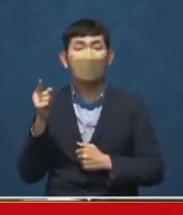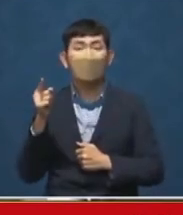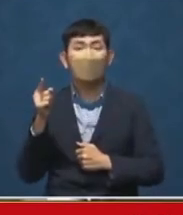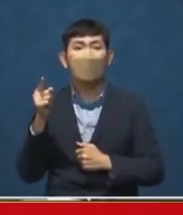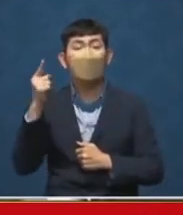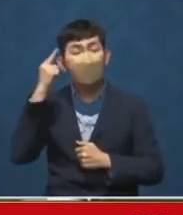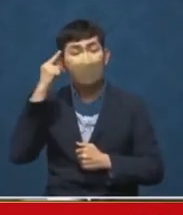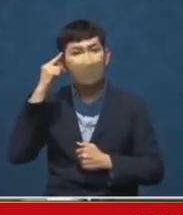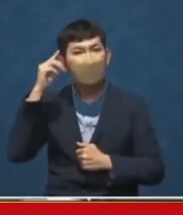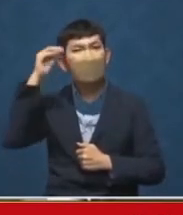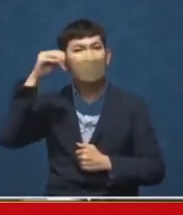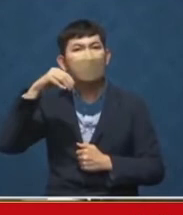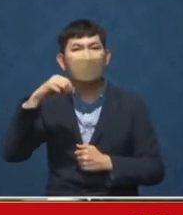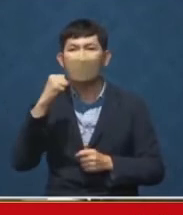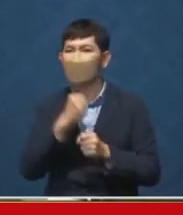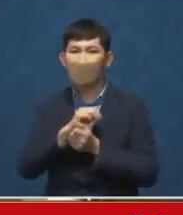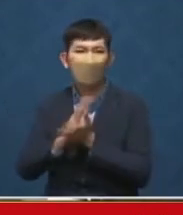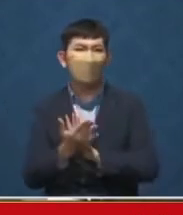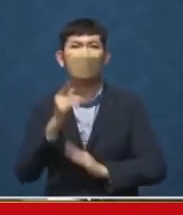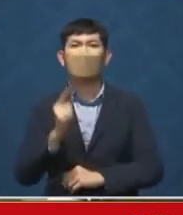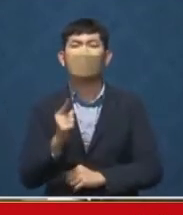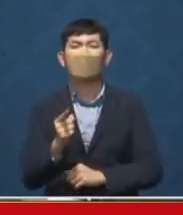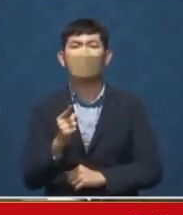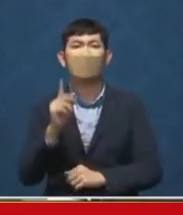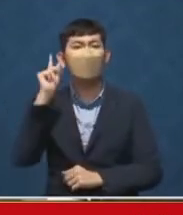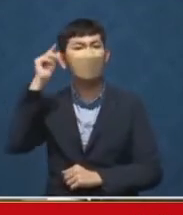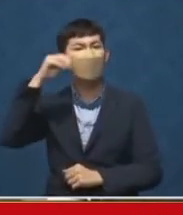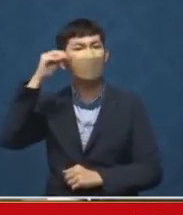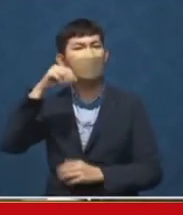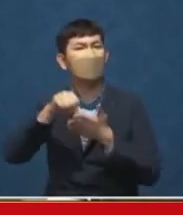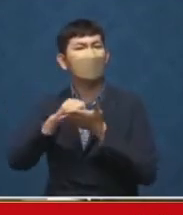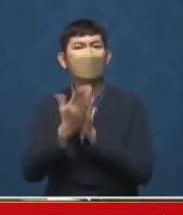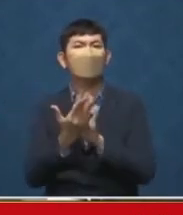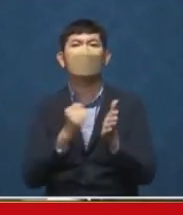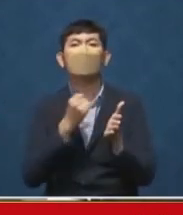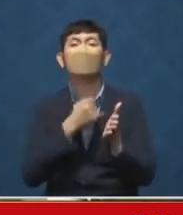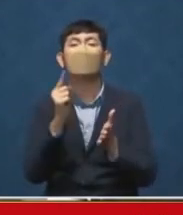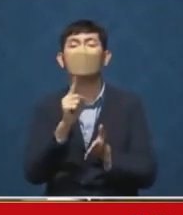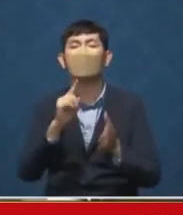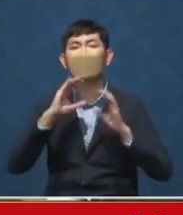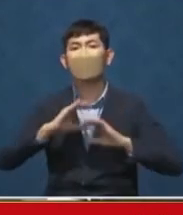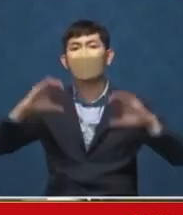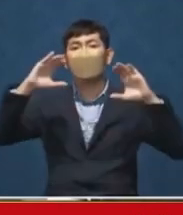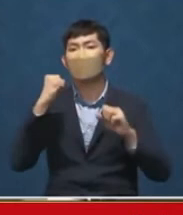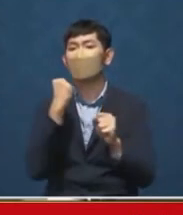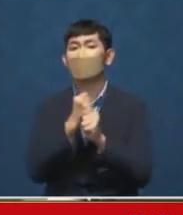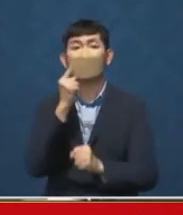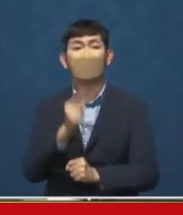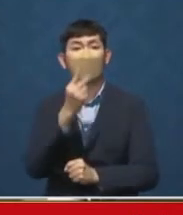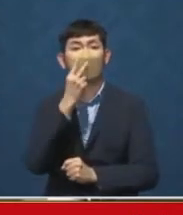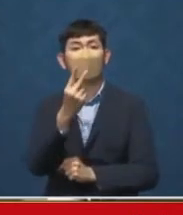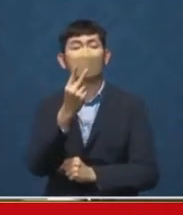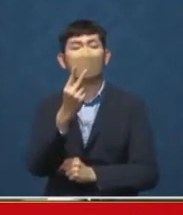ว่าบิดเบือนก็ไปทำความจริงเถอะครับข่าวที่บิดเบือนแก้ง่ายนิดเดียวคือหน่วยราชการทำความจริงให้ปราก